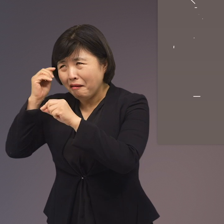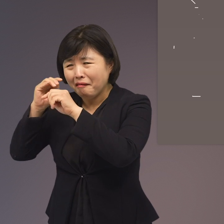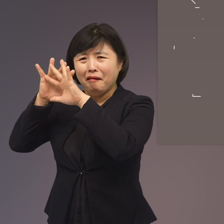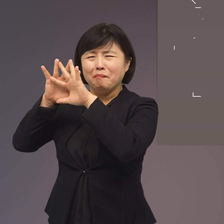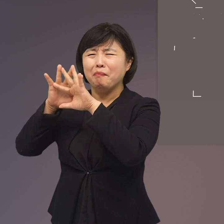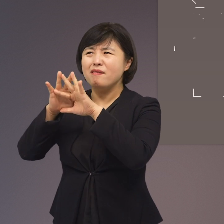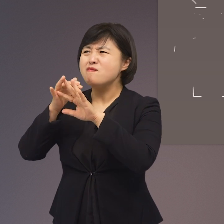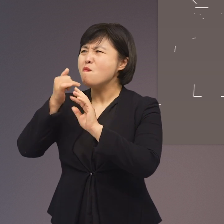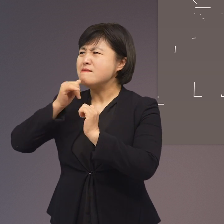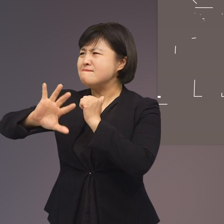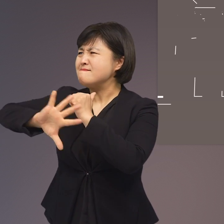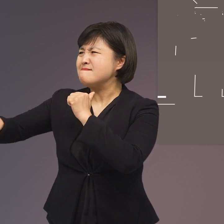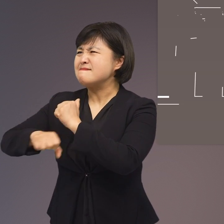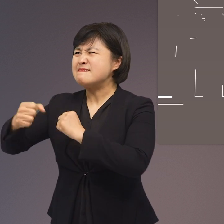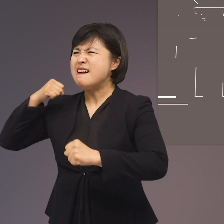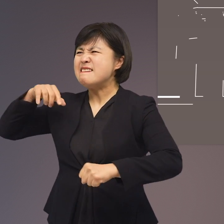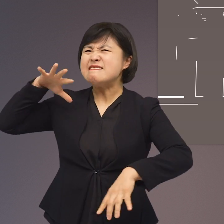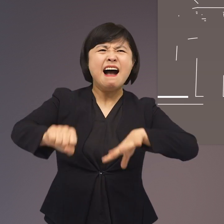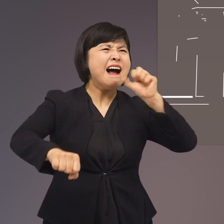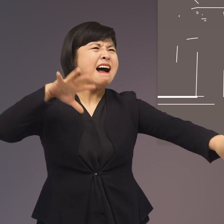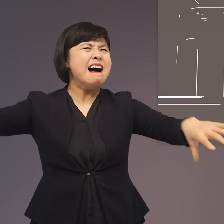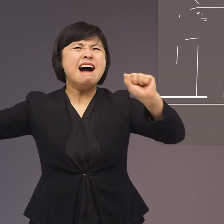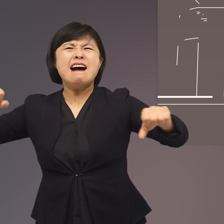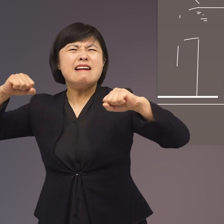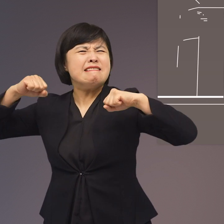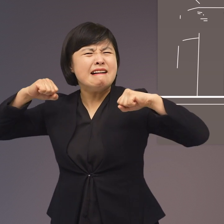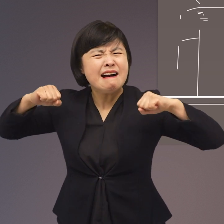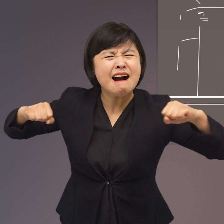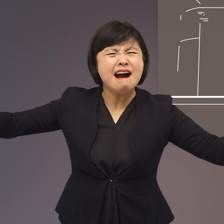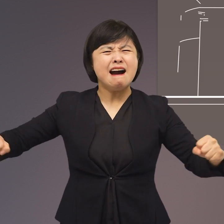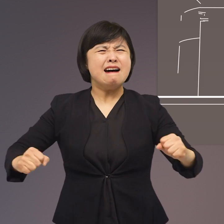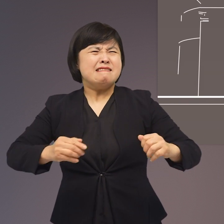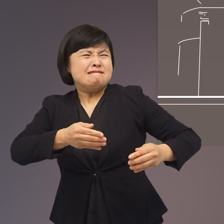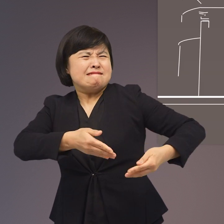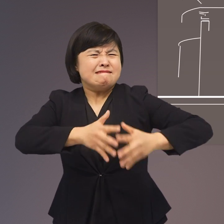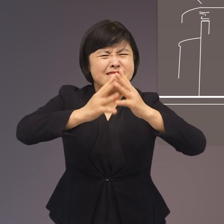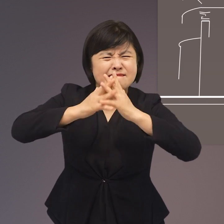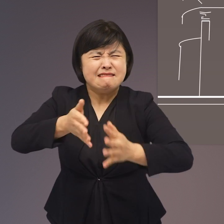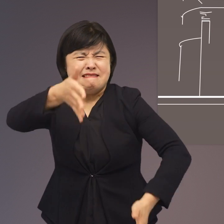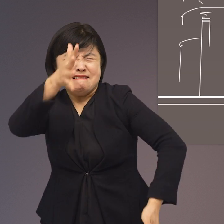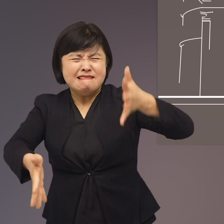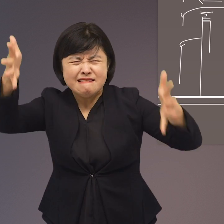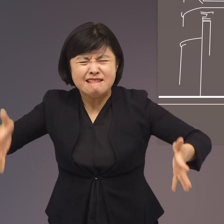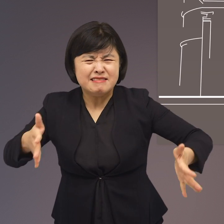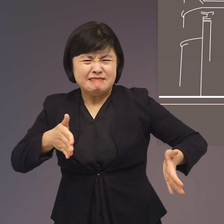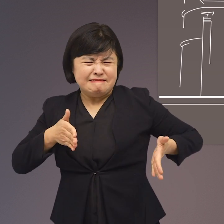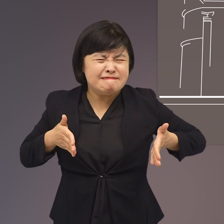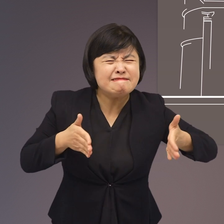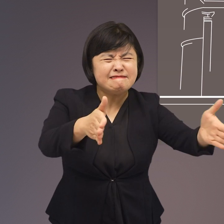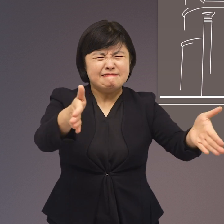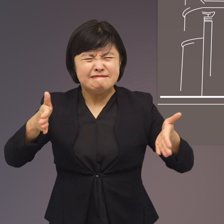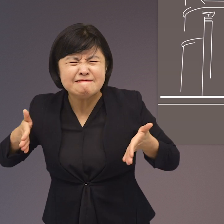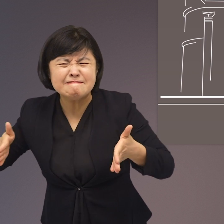문자의 양식을 보면 저는 대제국 로마에 펼쳐진 평원, 그리고 잘 건설된 도시와 쭉 뻗은 도로가